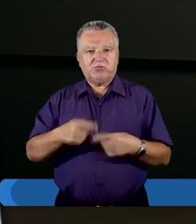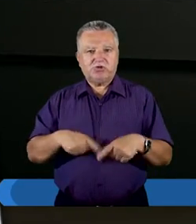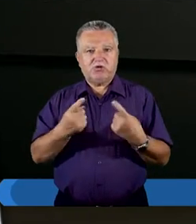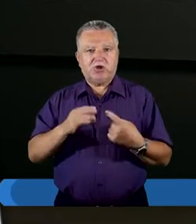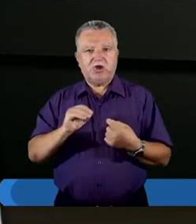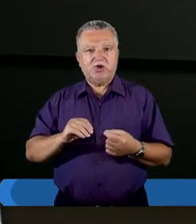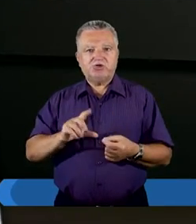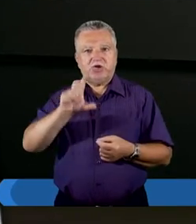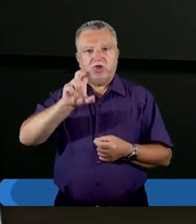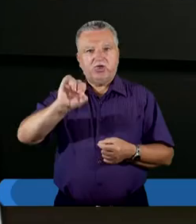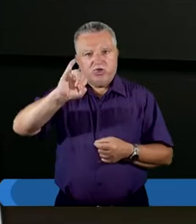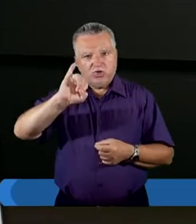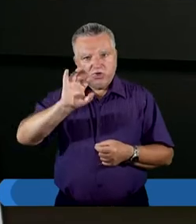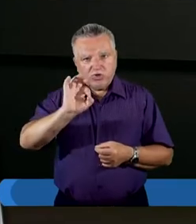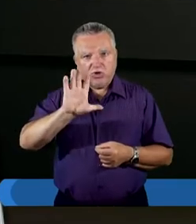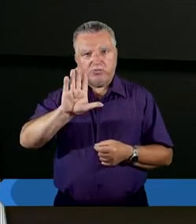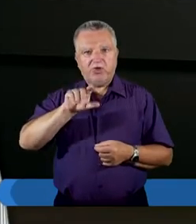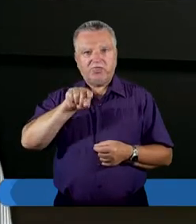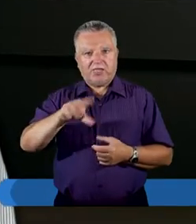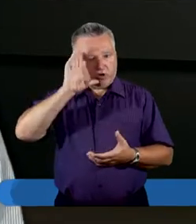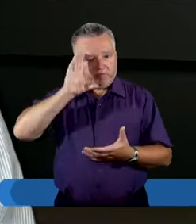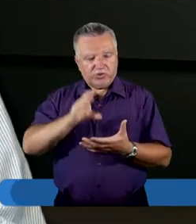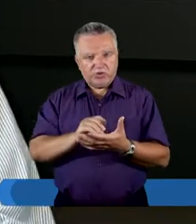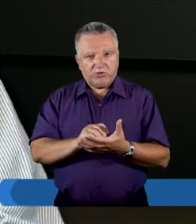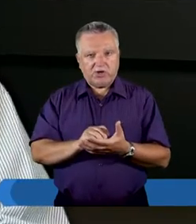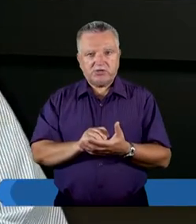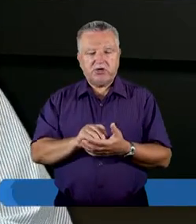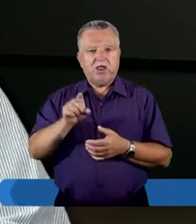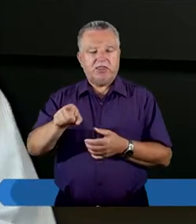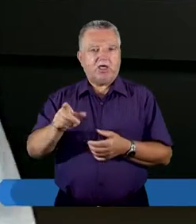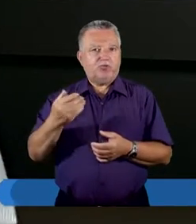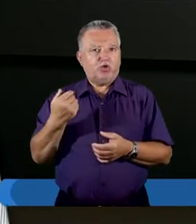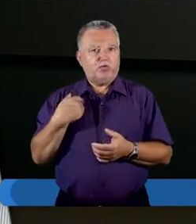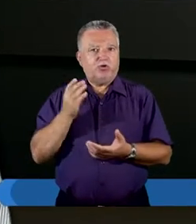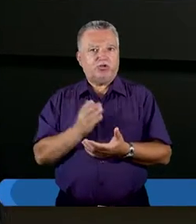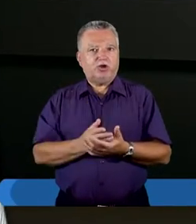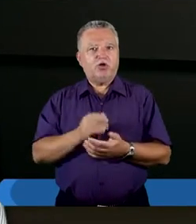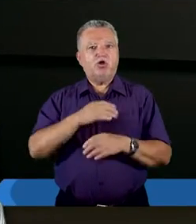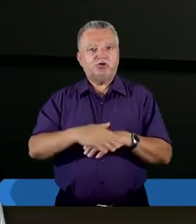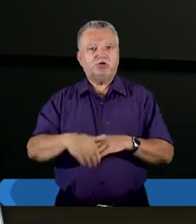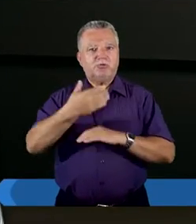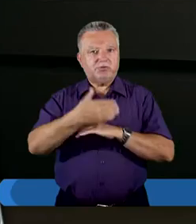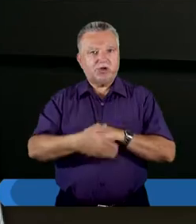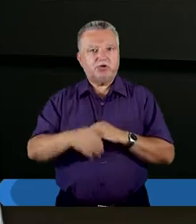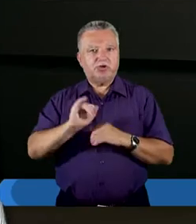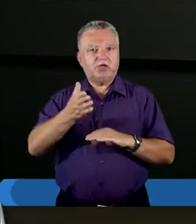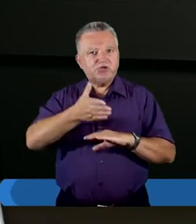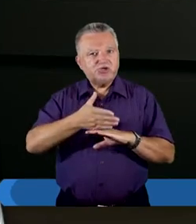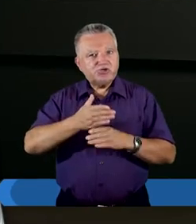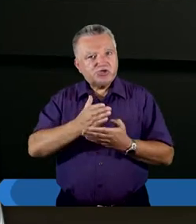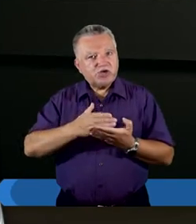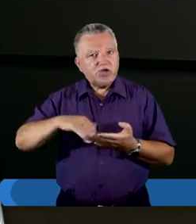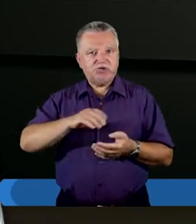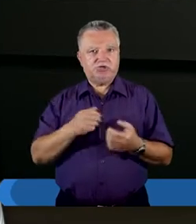właśnie tego też doświadczy. A więc tamto było tylko szczęśliwym zakończeniem pewnego etapu jego